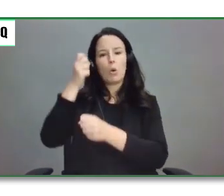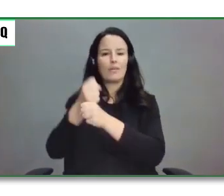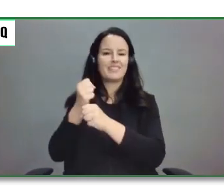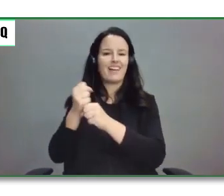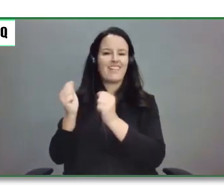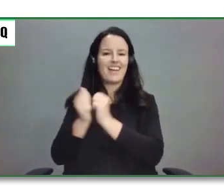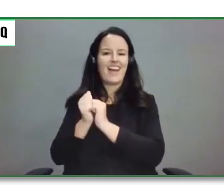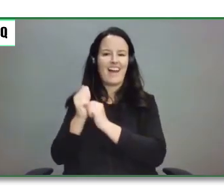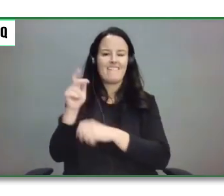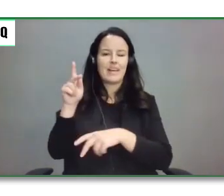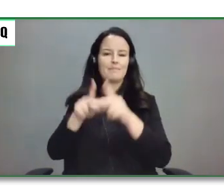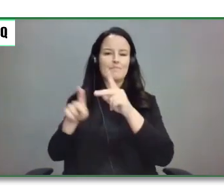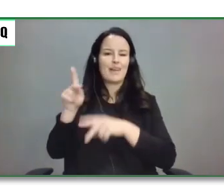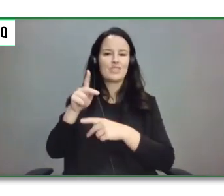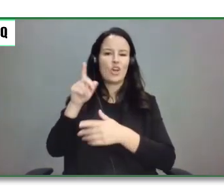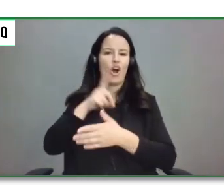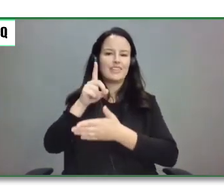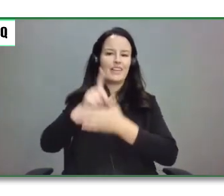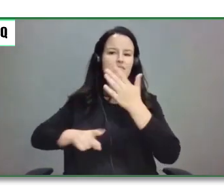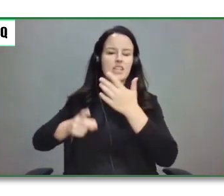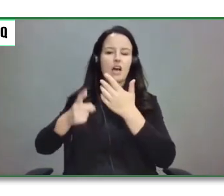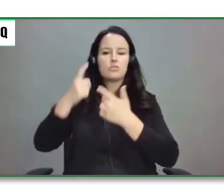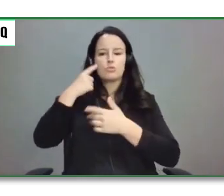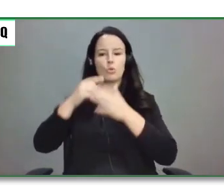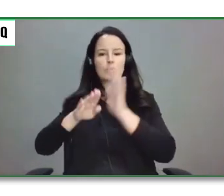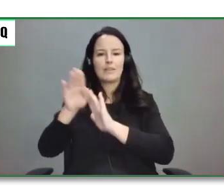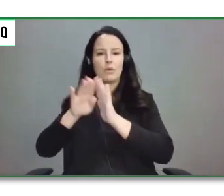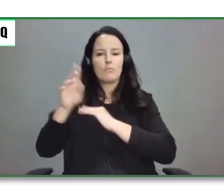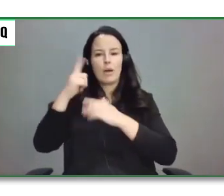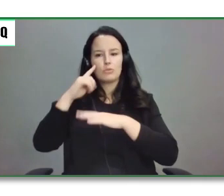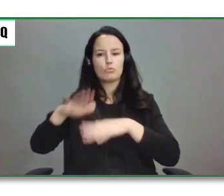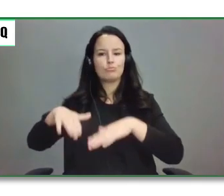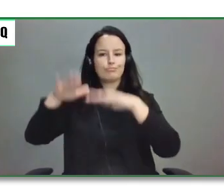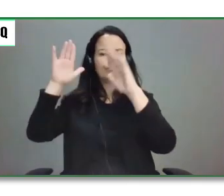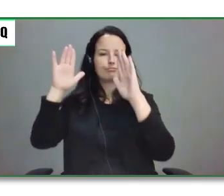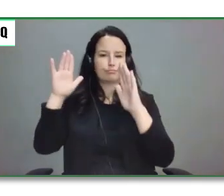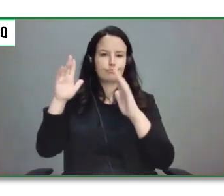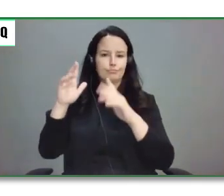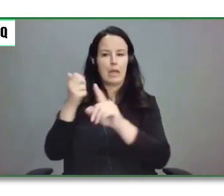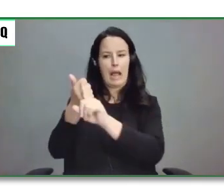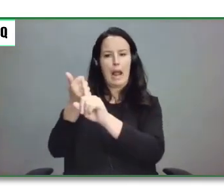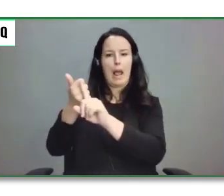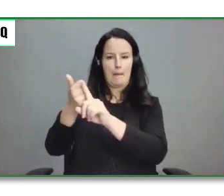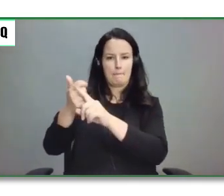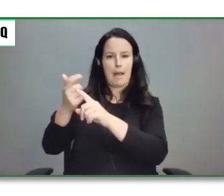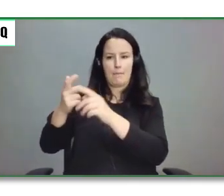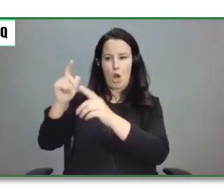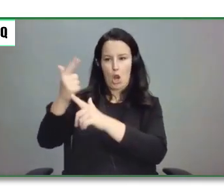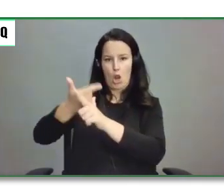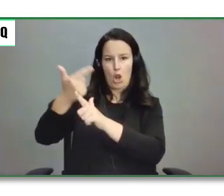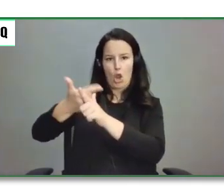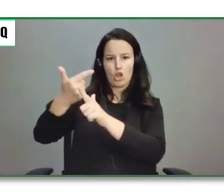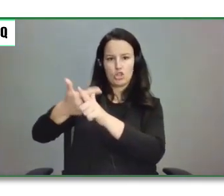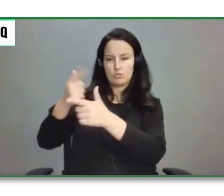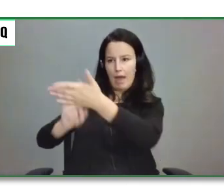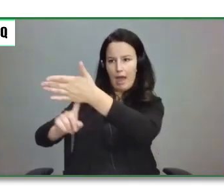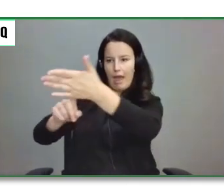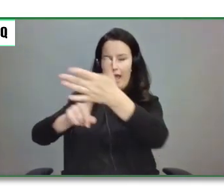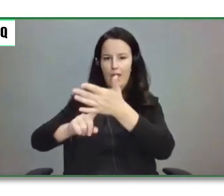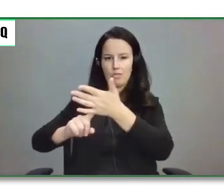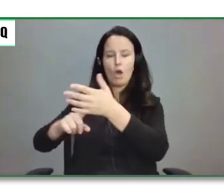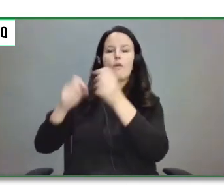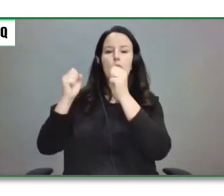souffrant de déficiences développementales tout au long de leur vie. Elle a rénové le logement en copropriété pour qu'il soit